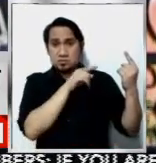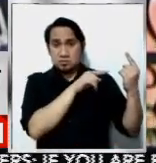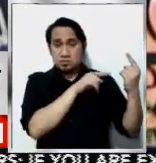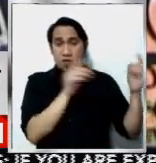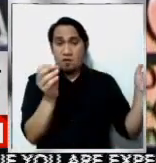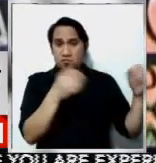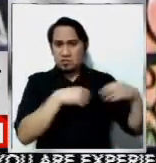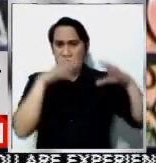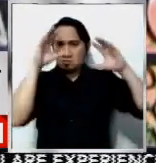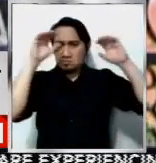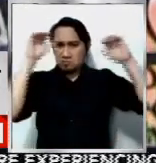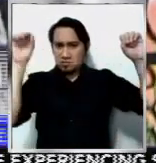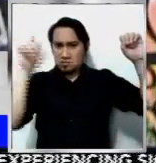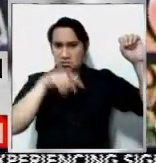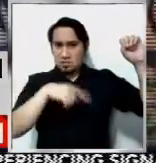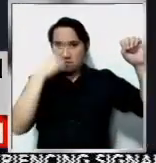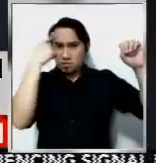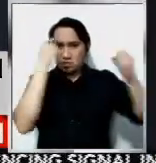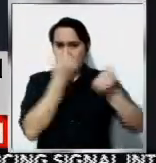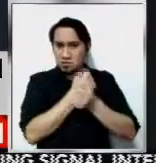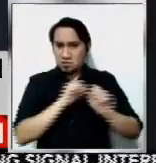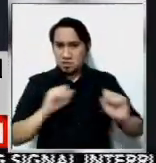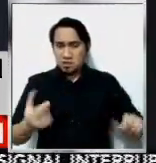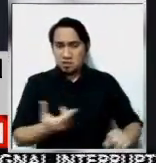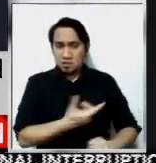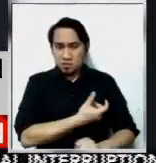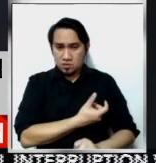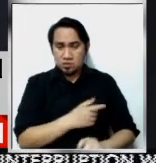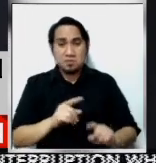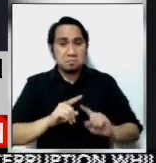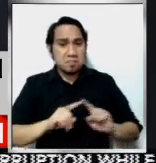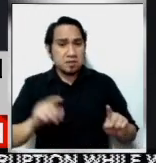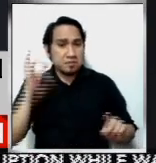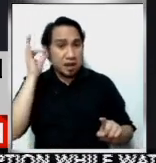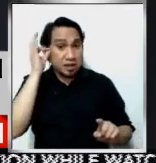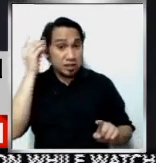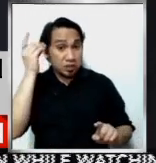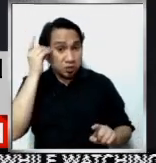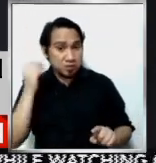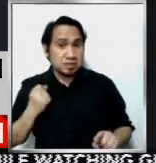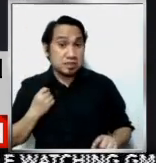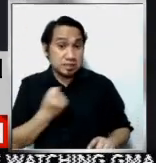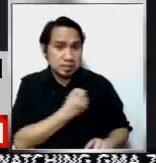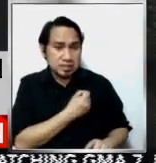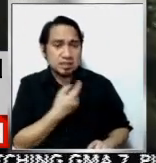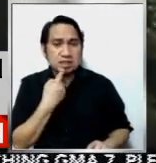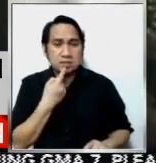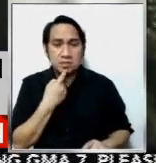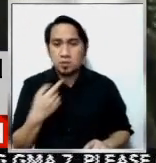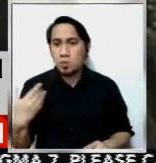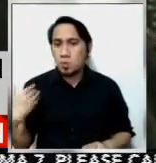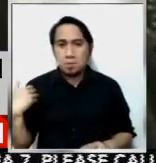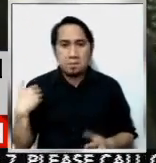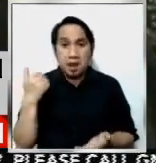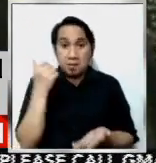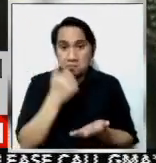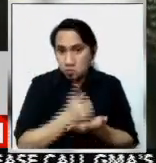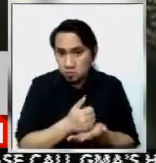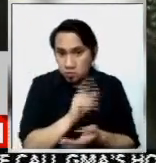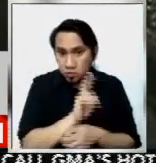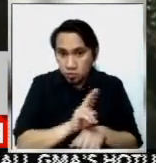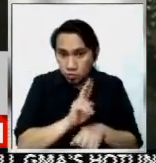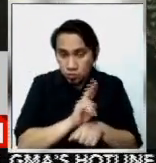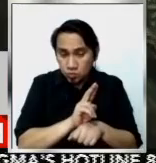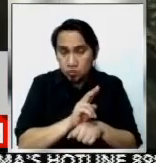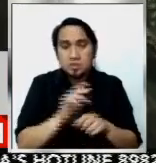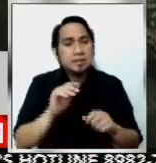bakuna? Pagpunto naman ni Senate Minority Leader Frank Drilon, ang paggamit ng bakunang hindi pa aprobado ng FDA ay hindi